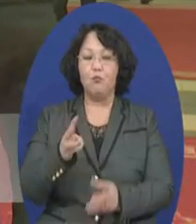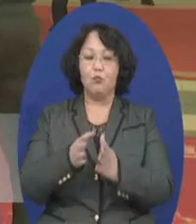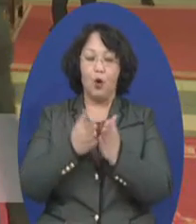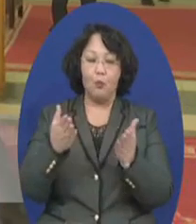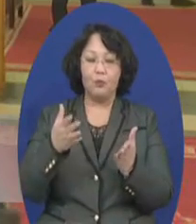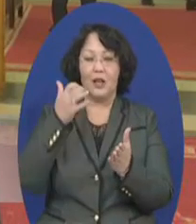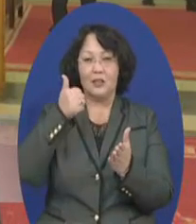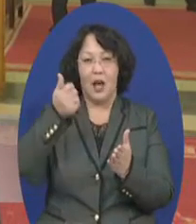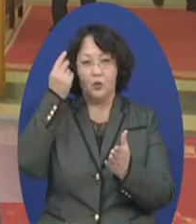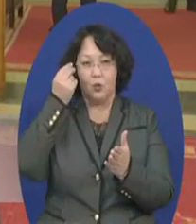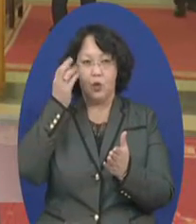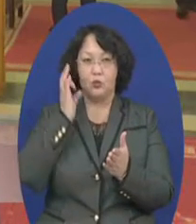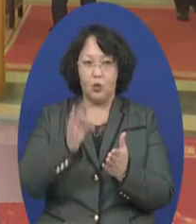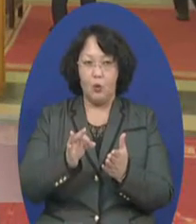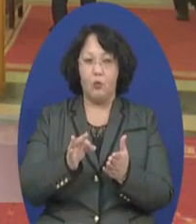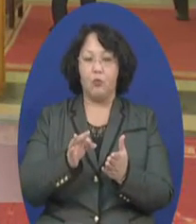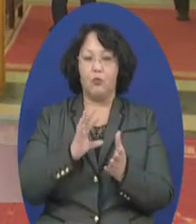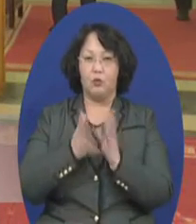сайн байх биш нөгөө